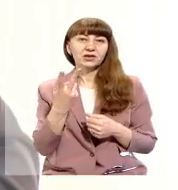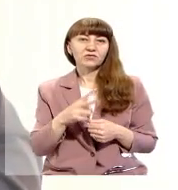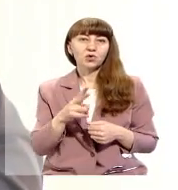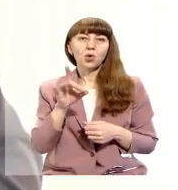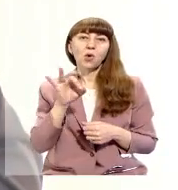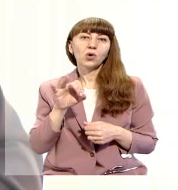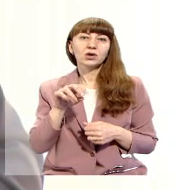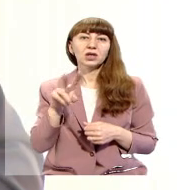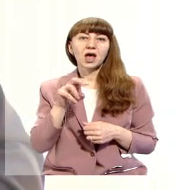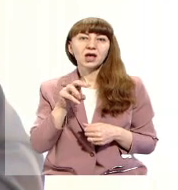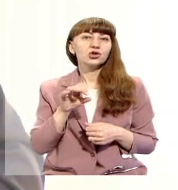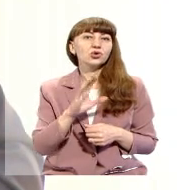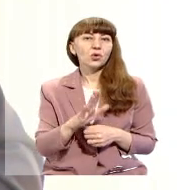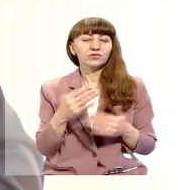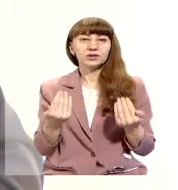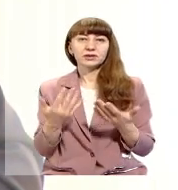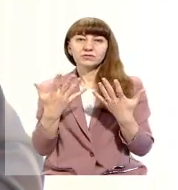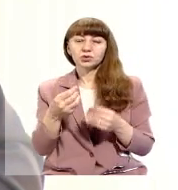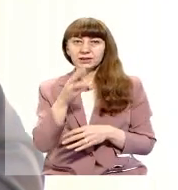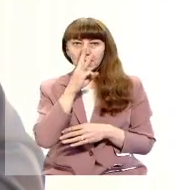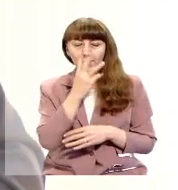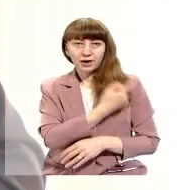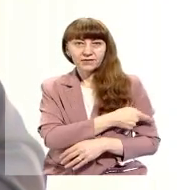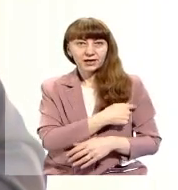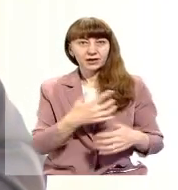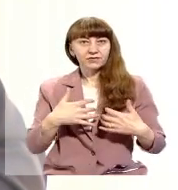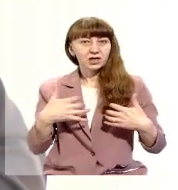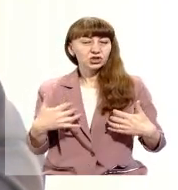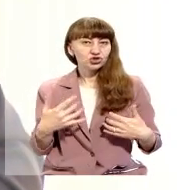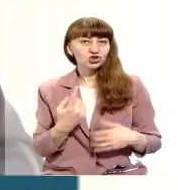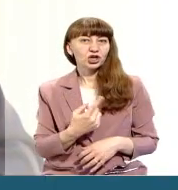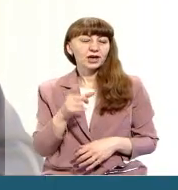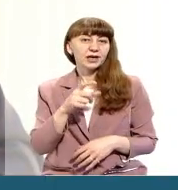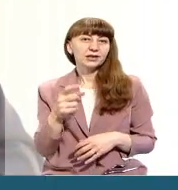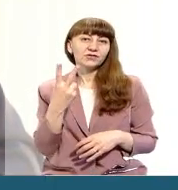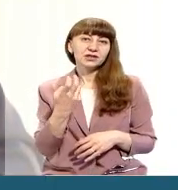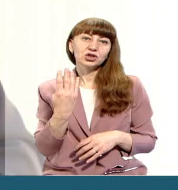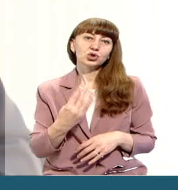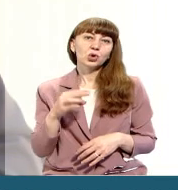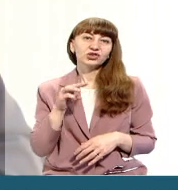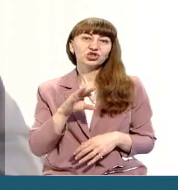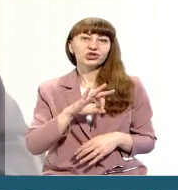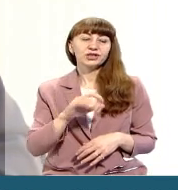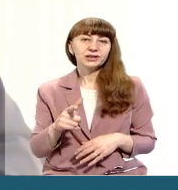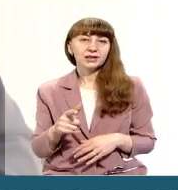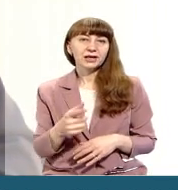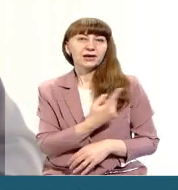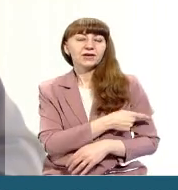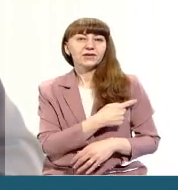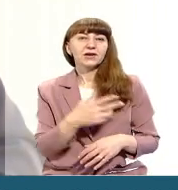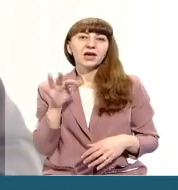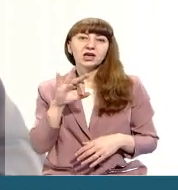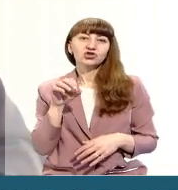окладов на сегодняшний день средняя заработная плата ветеринарных врачей составляет 240.000 тенги ветеринарных